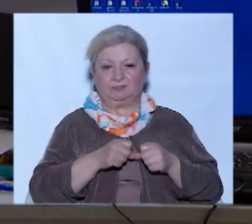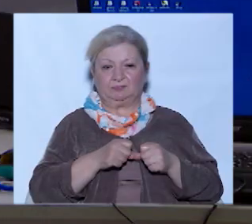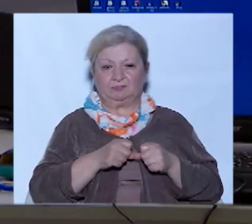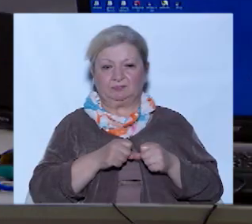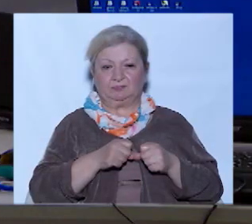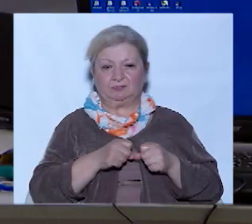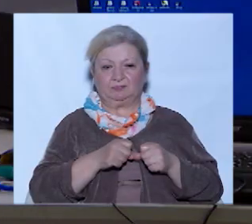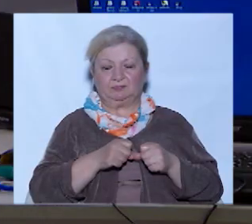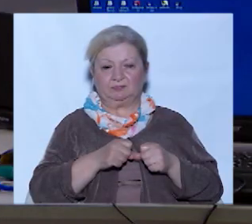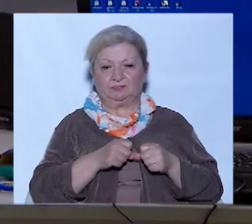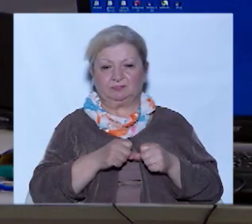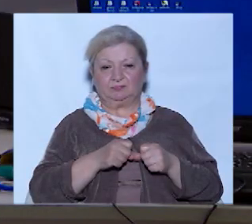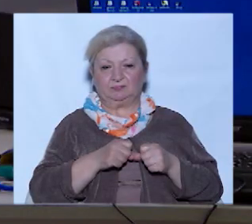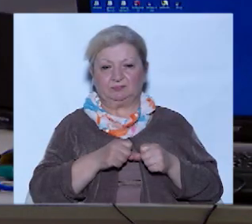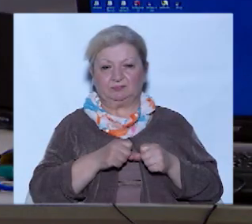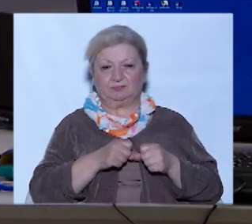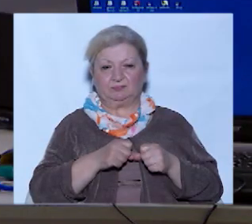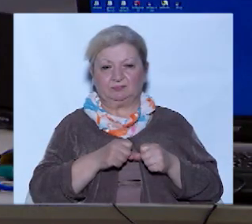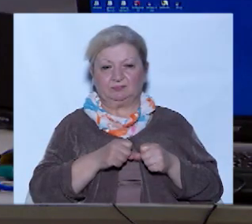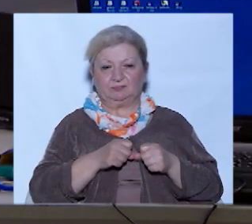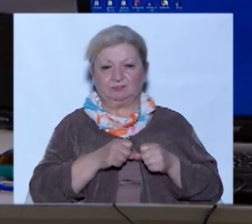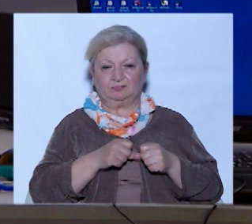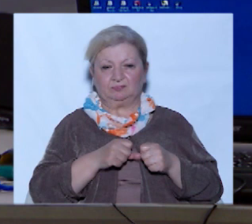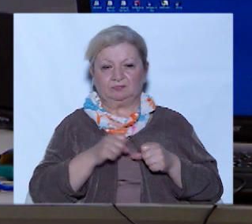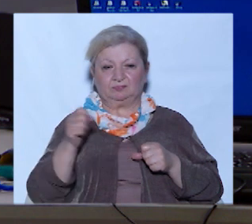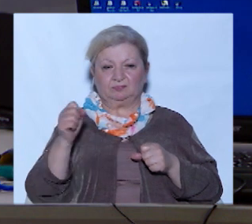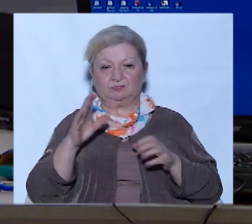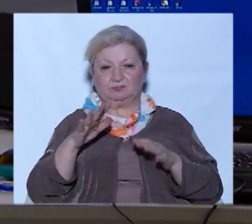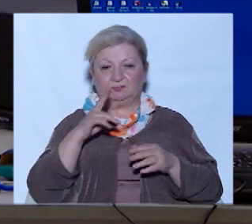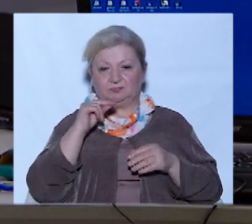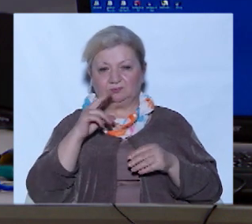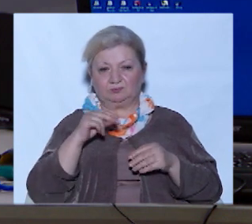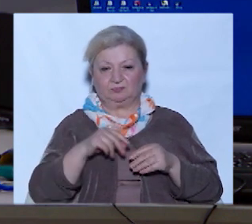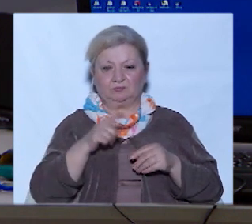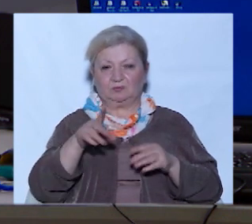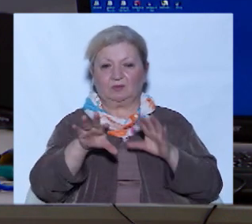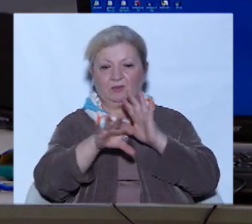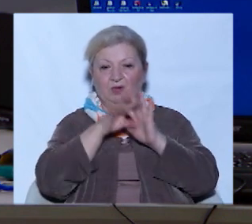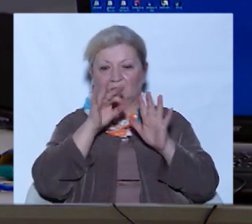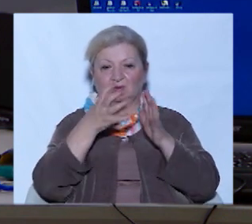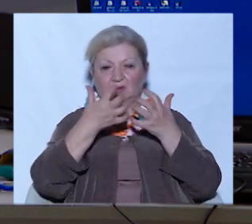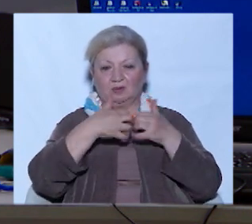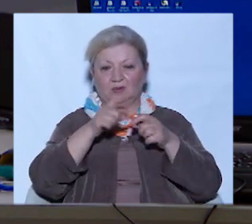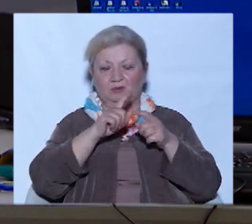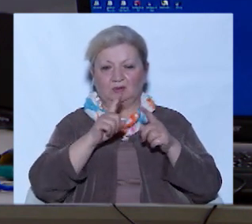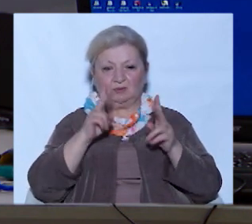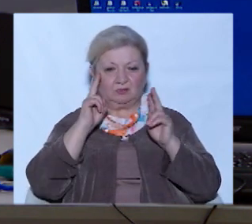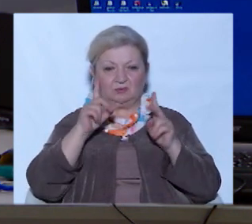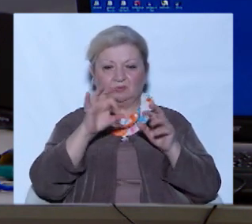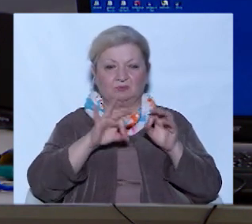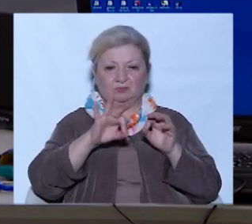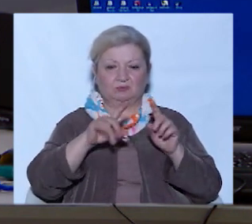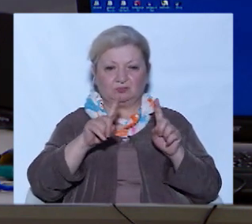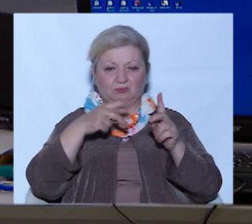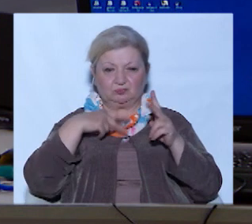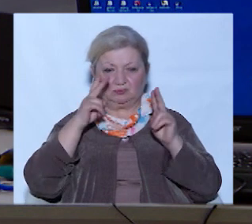აირჩიე რეჟიმი. თუთი ხუშმა გითხრა, აირჩი რეჟიმი, რის რეჟიმზია